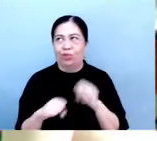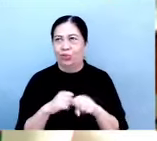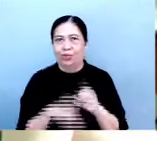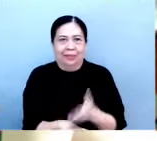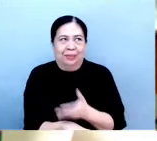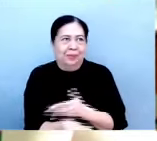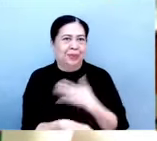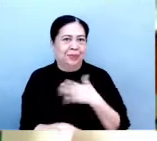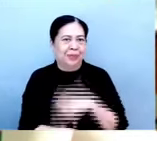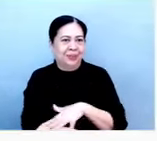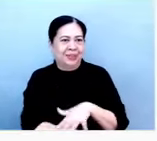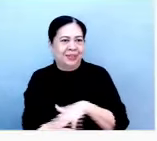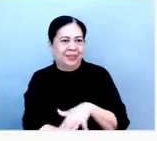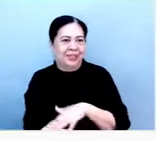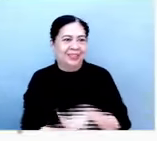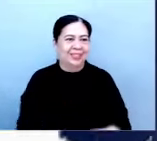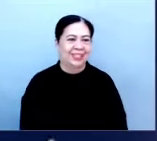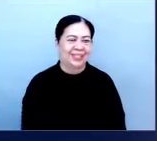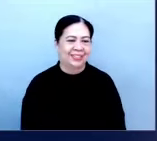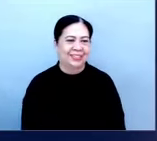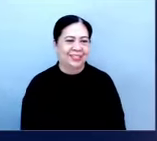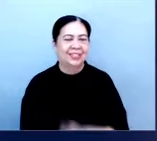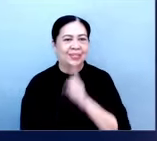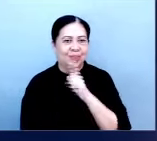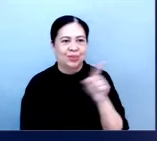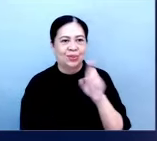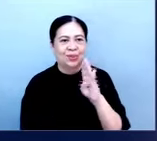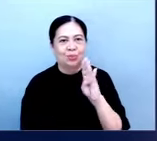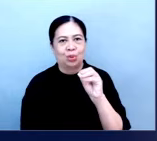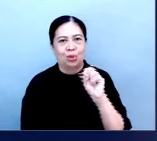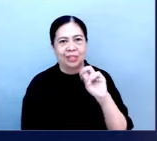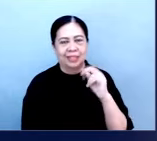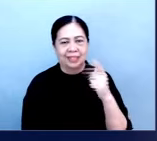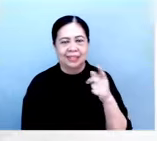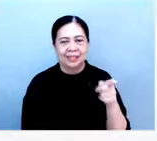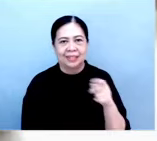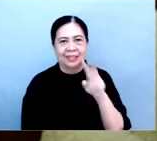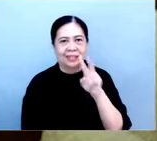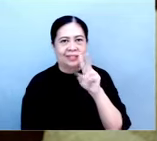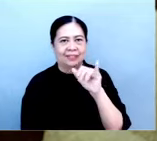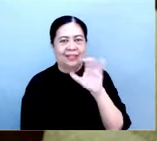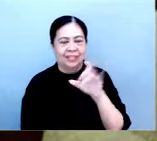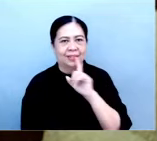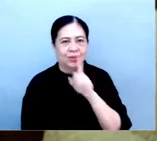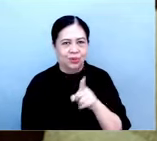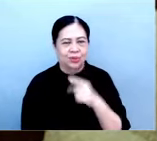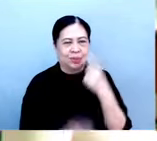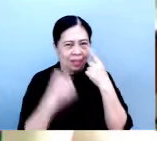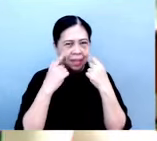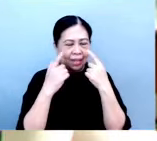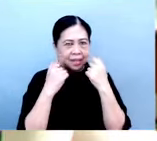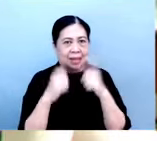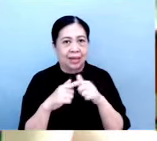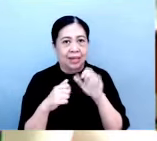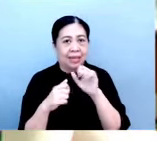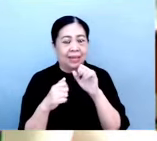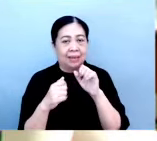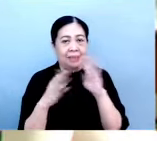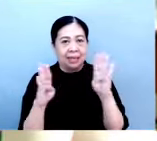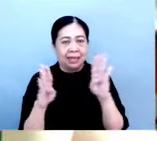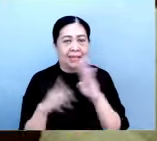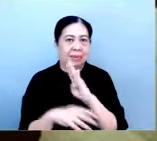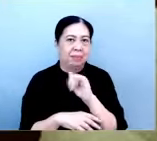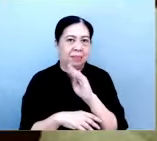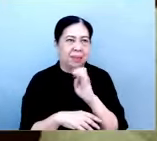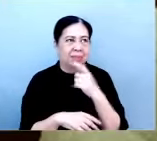may laban. Di ba? Si Bossing talaga yung nakakita ng talent kong iakin ako. Nag-audition muna ako ng TV Babe yung pa-contest dahil nga gipit